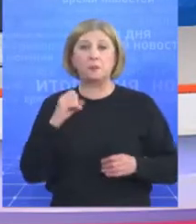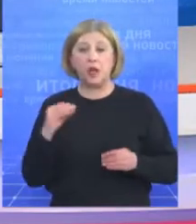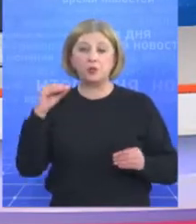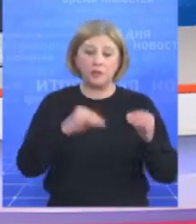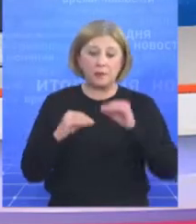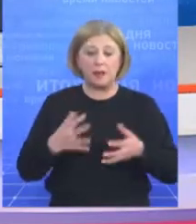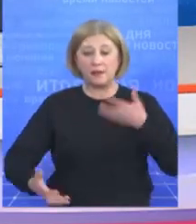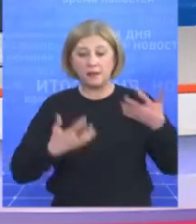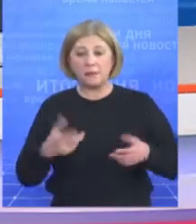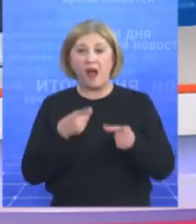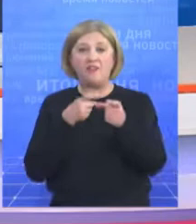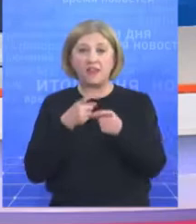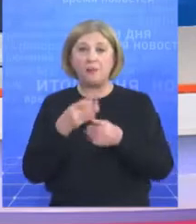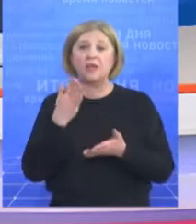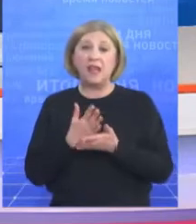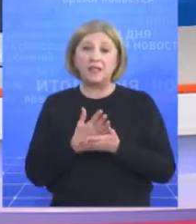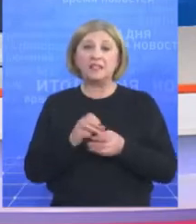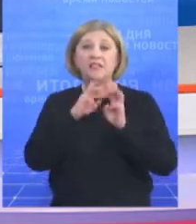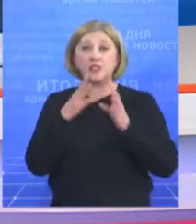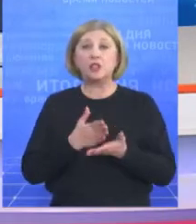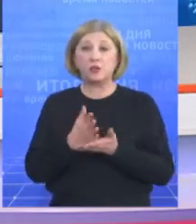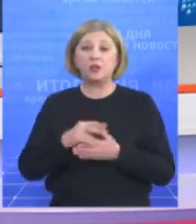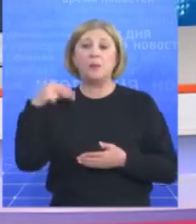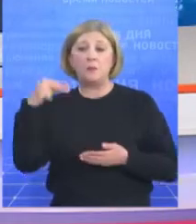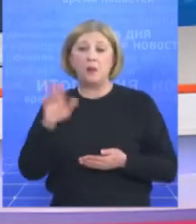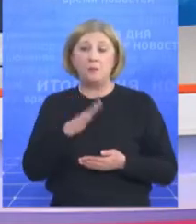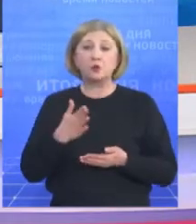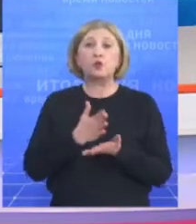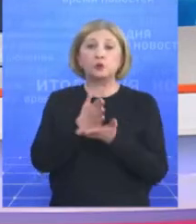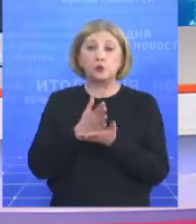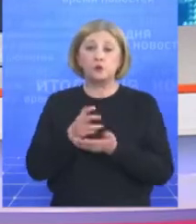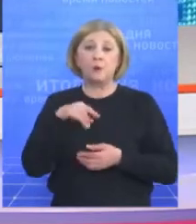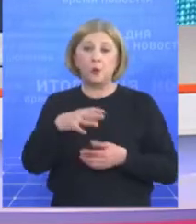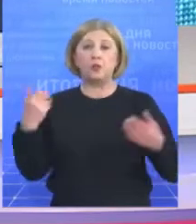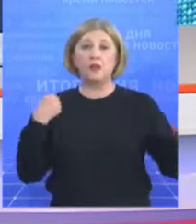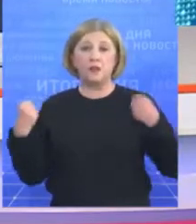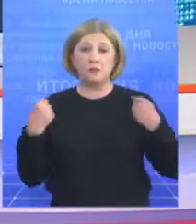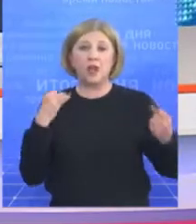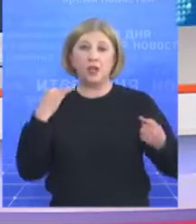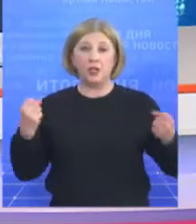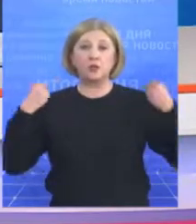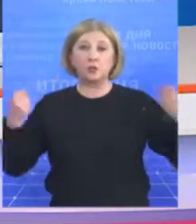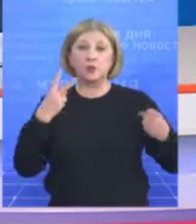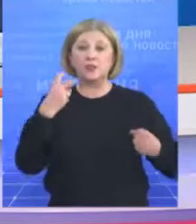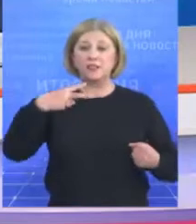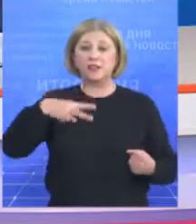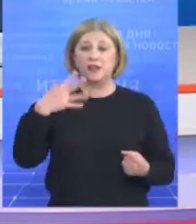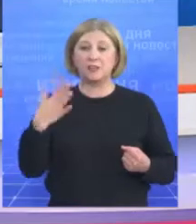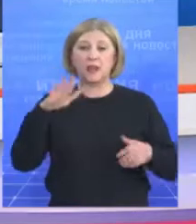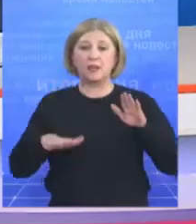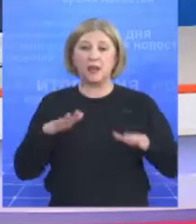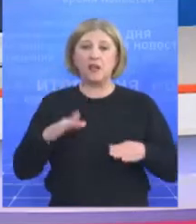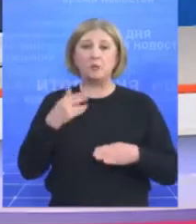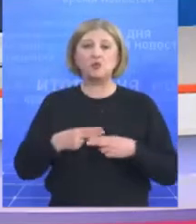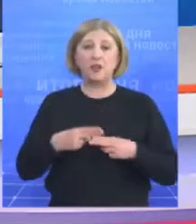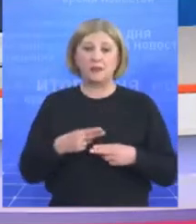собирать и разбирать автомат. Есть и священнослужители, которые в перерывах между службами ходят в тренажерный зал и жмут 225